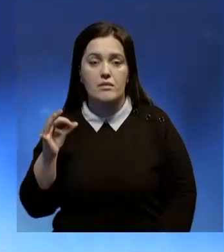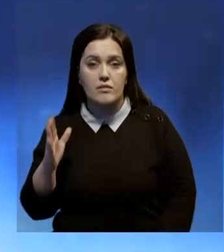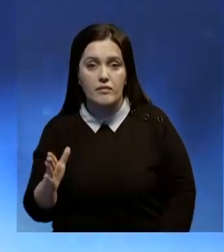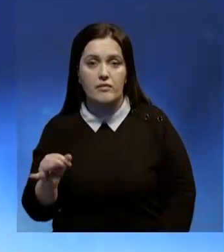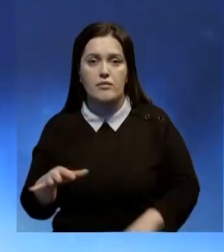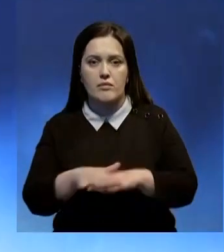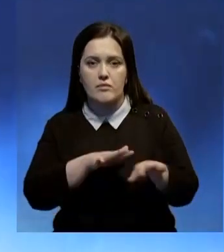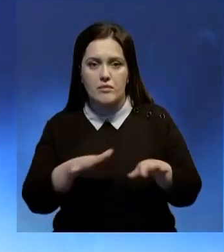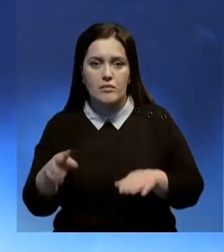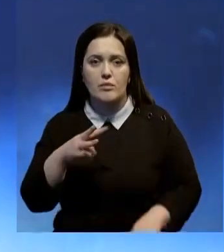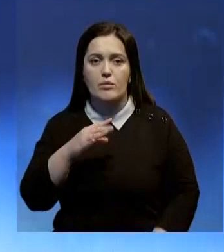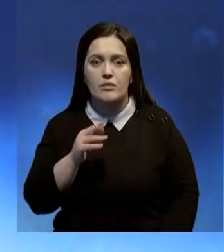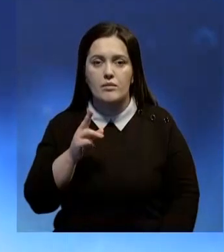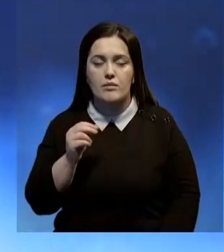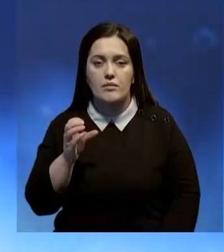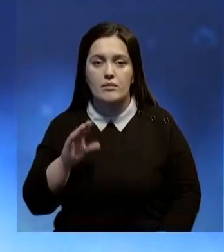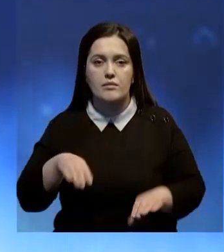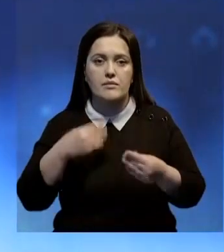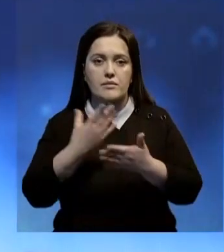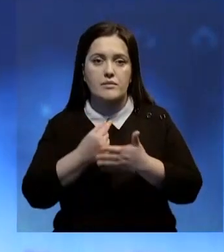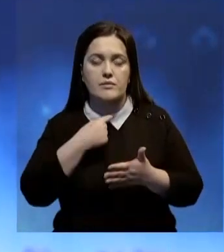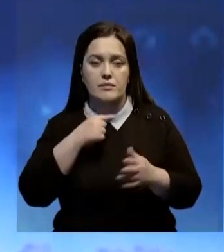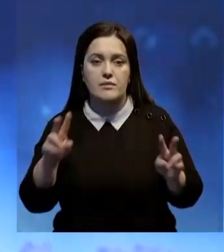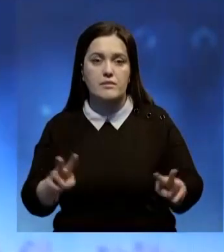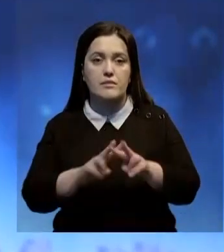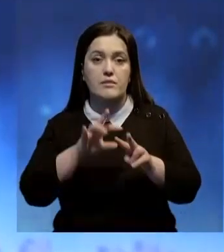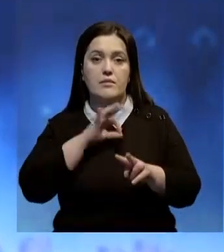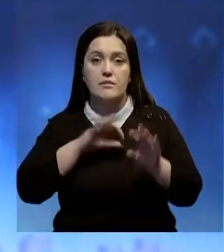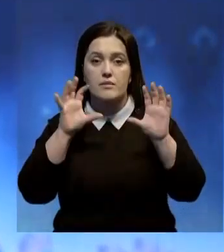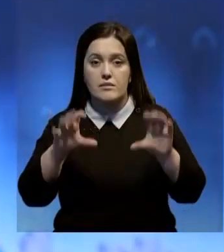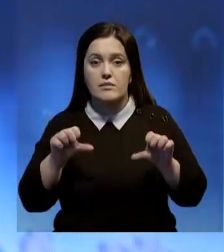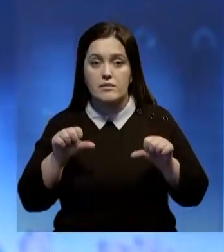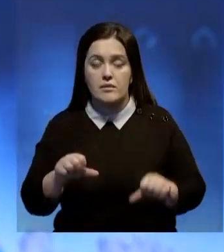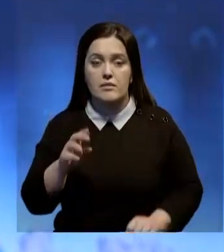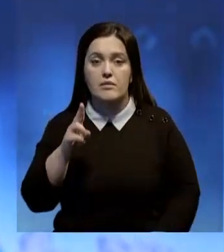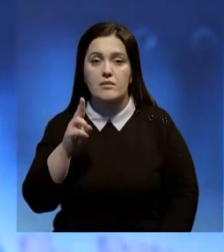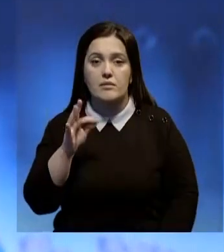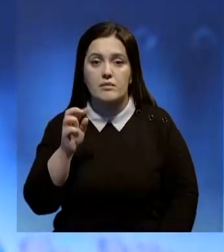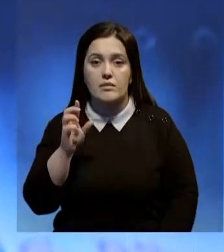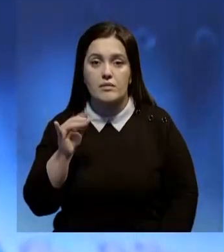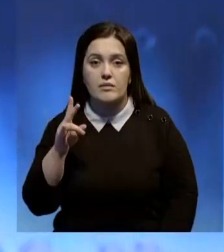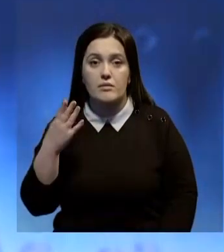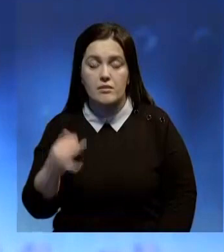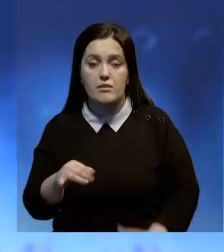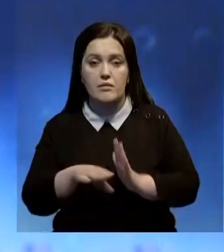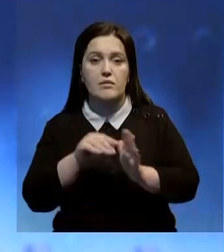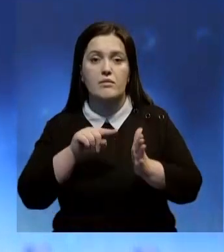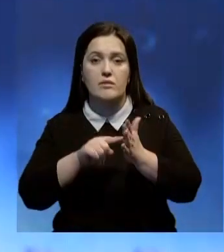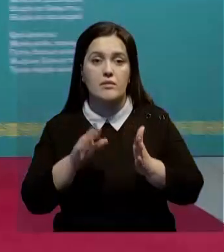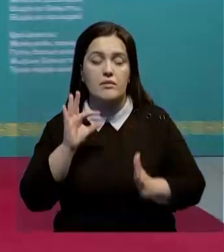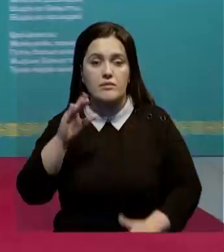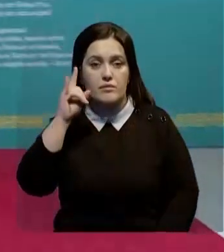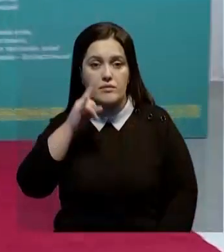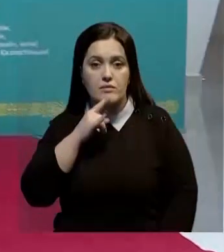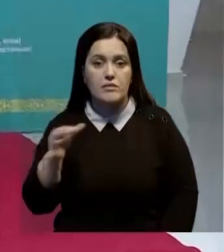деятель Даулет Мукаев отдали свои голоса в столице. Воспользовался своим конституционным правом и Ербол Кубентай. На избирательный